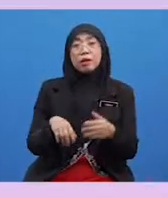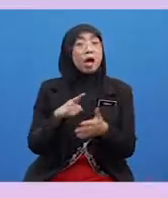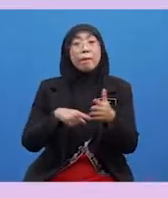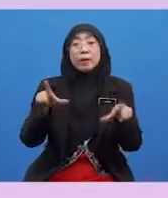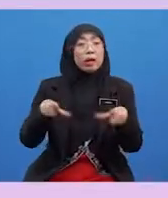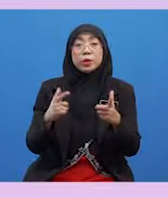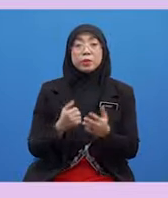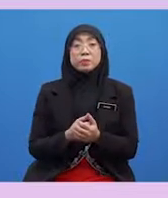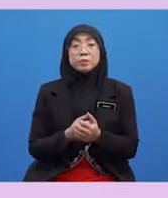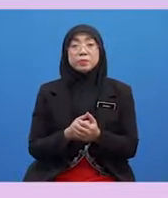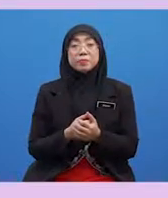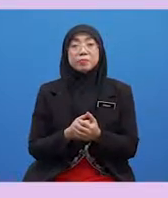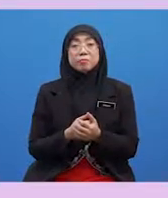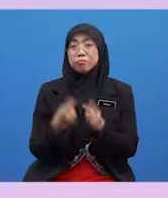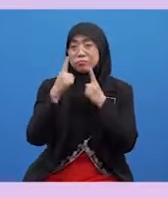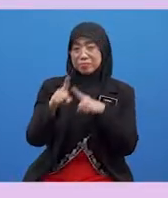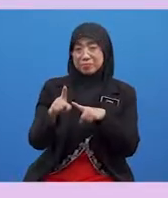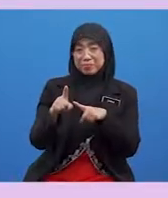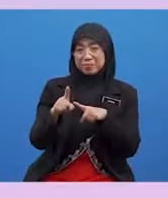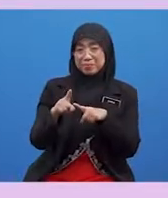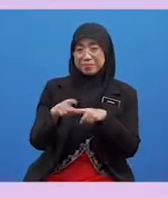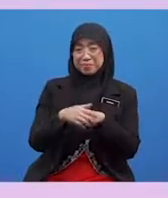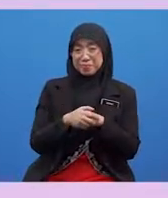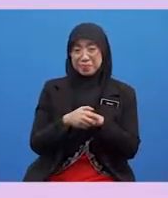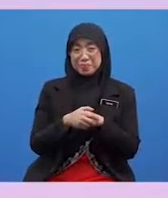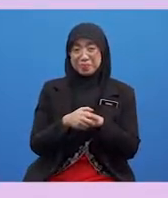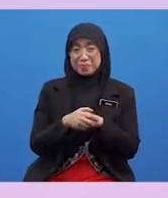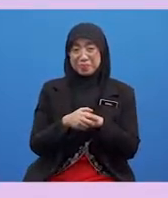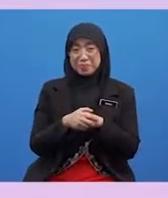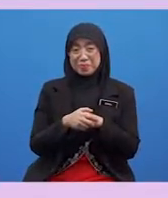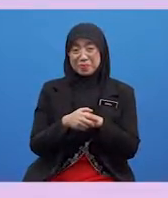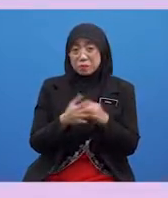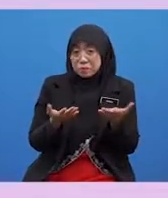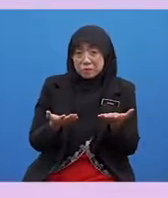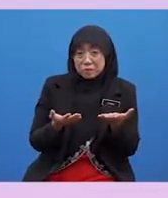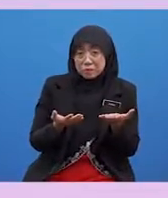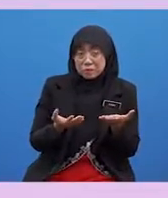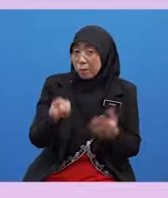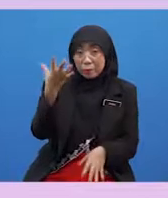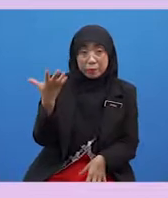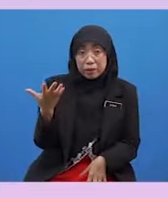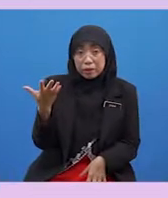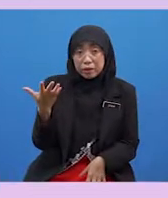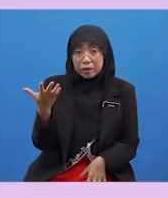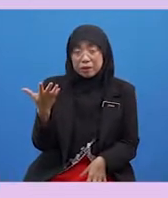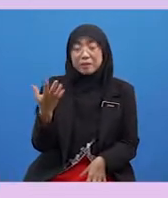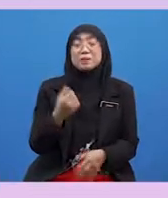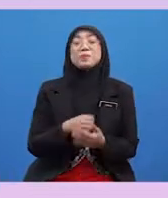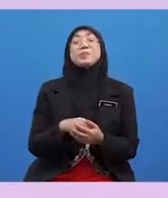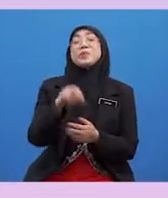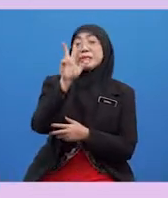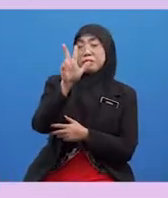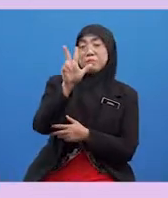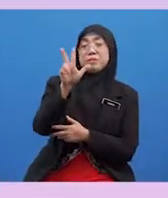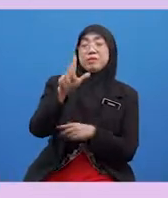Satu, pembelajaran motor. Dua, kawalan motor. Dan ketiga, perkembangan